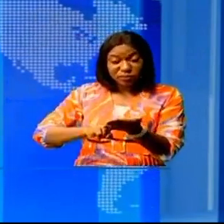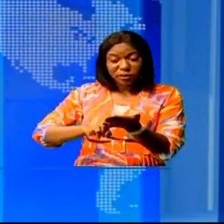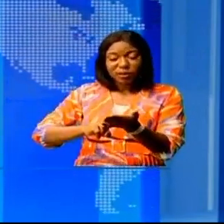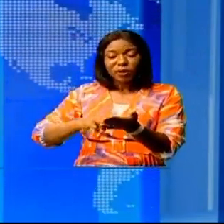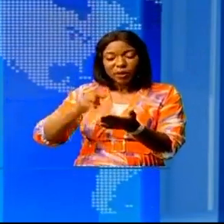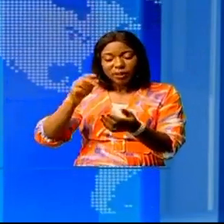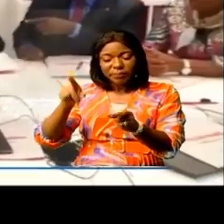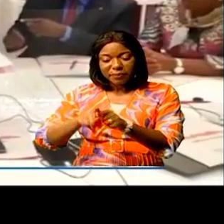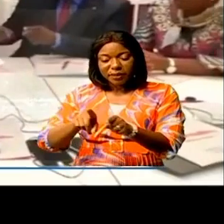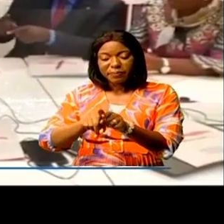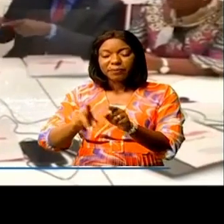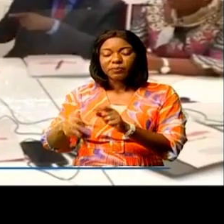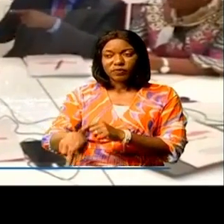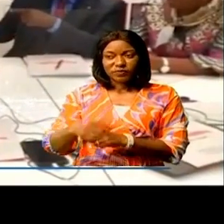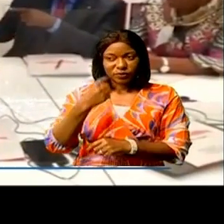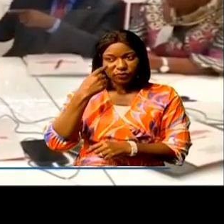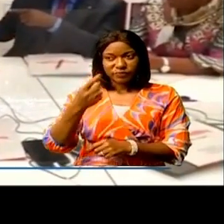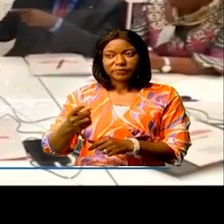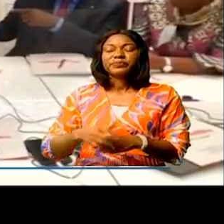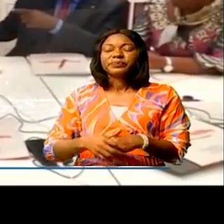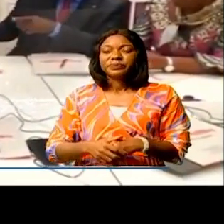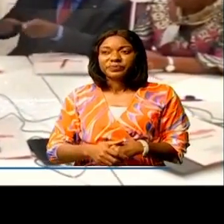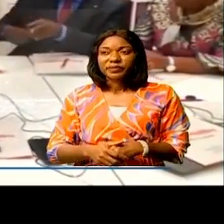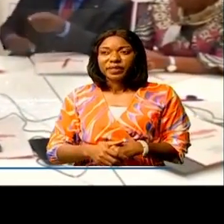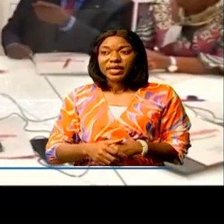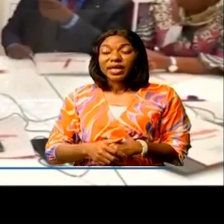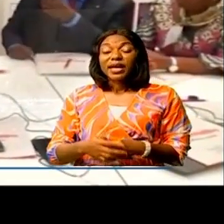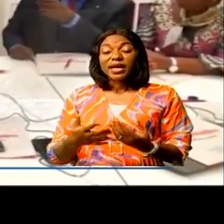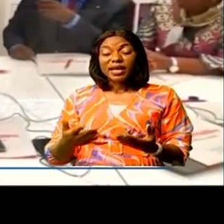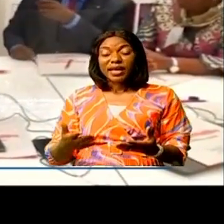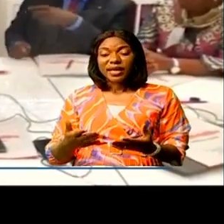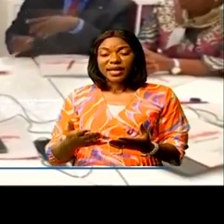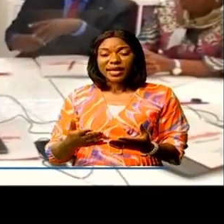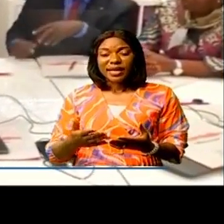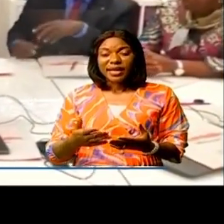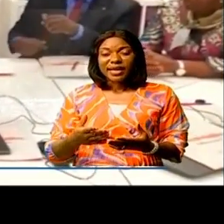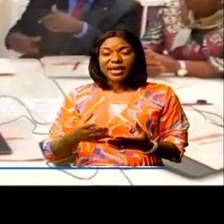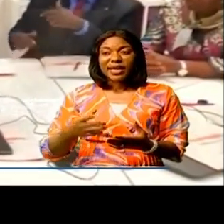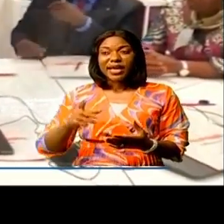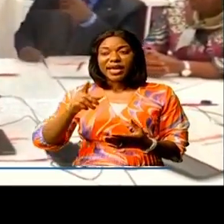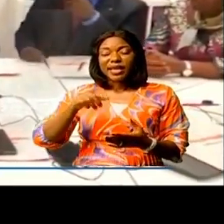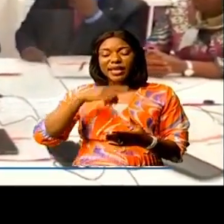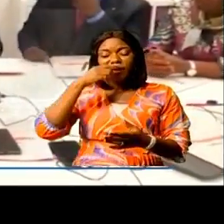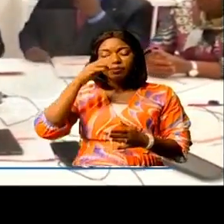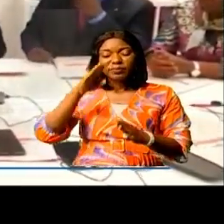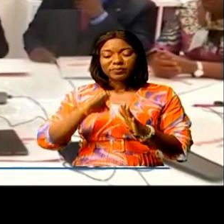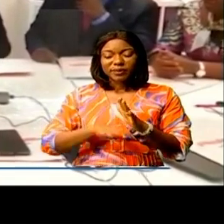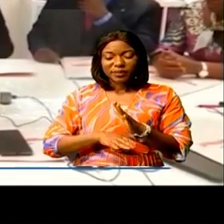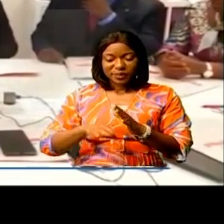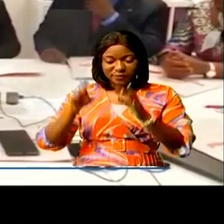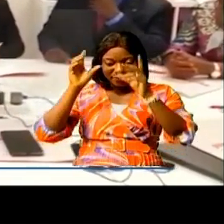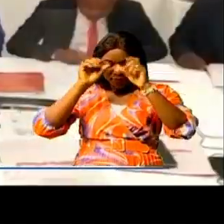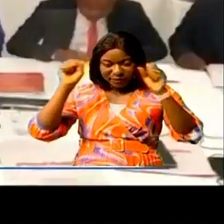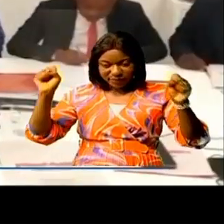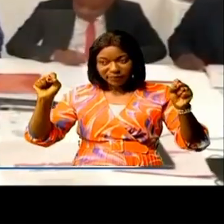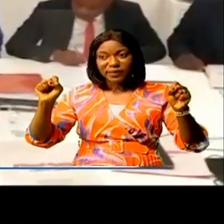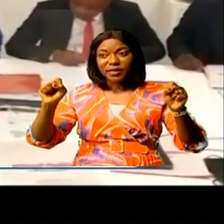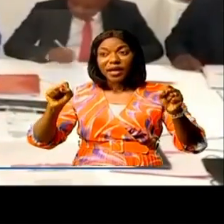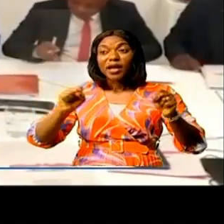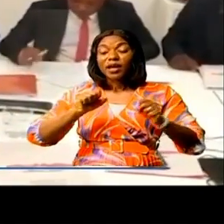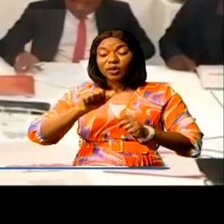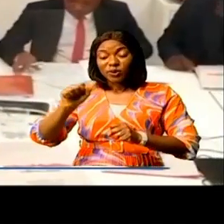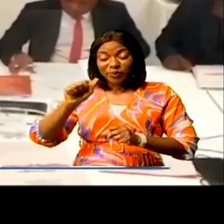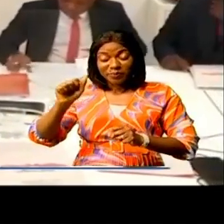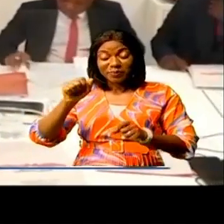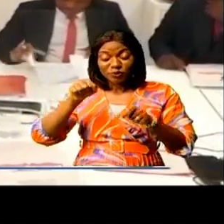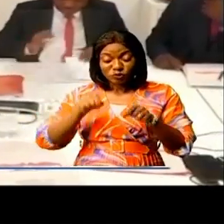province. Du vice-président de l'Assemblée provinciale du Haut-Ouélé, Jean-Fausté Tassilé, Christian Pitonga Magandro appose sa